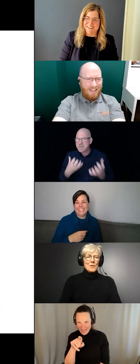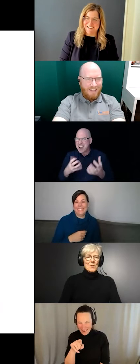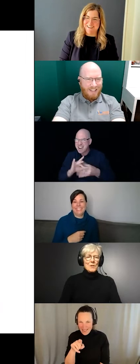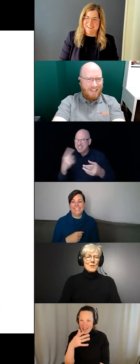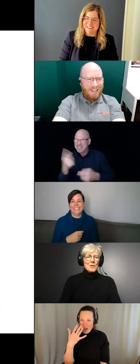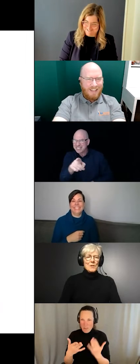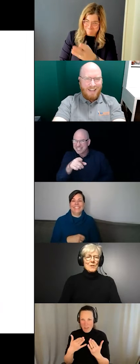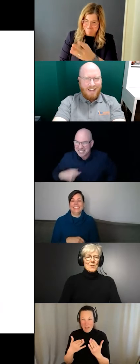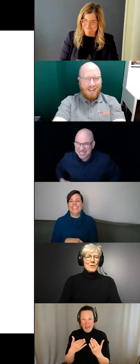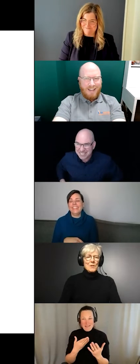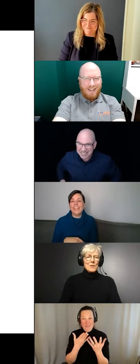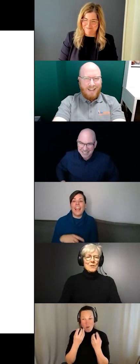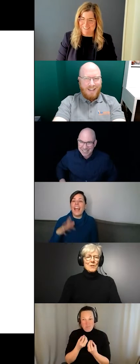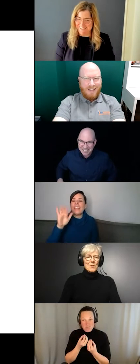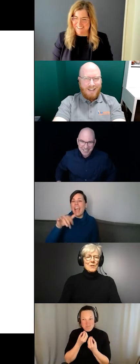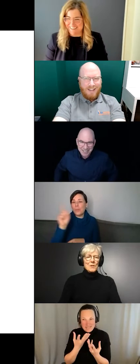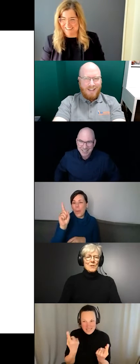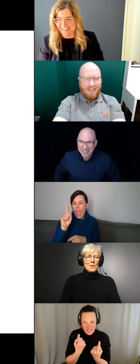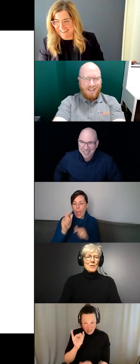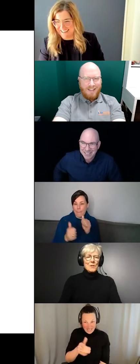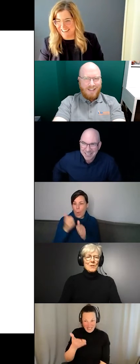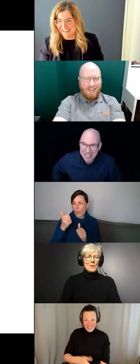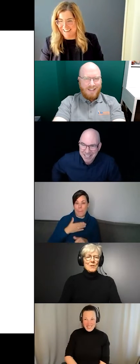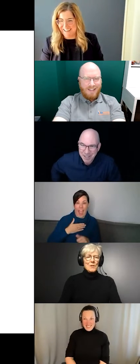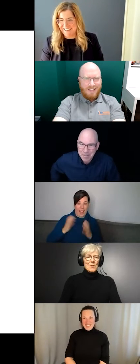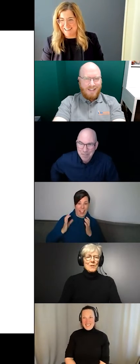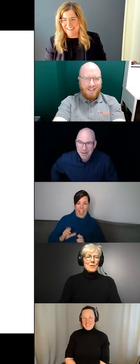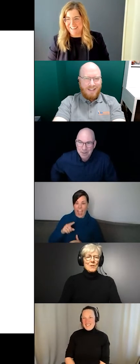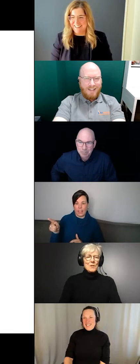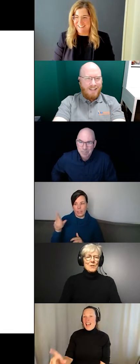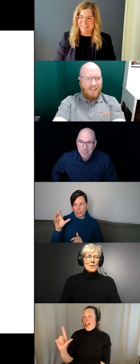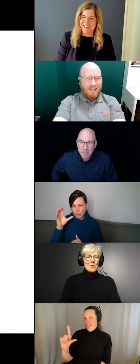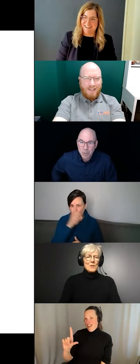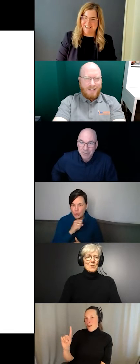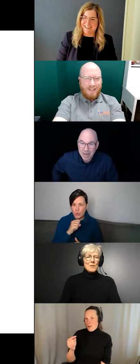Cynthia, tu ris, mais je crois qu'elle est à la fin de dire quelque chose.